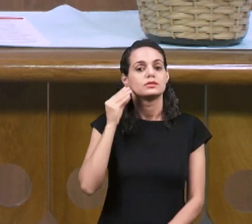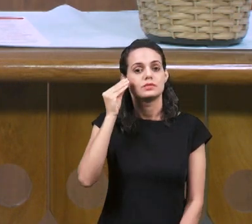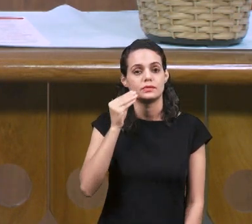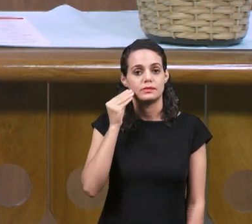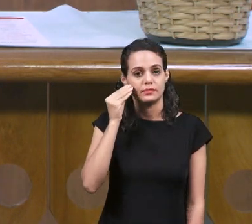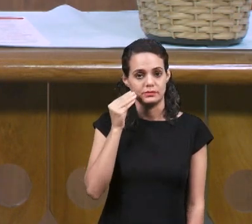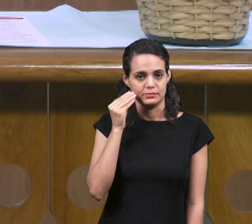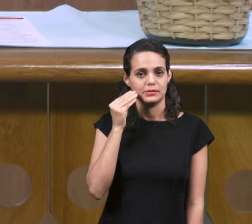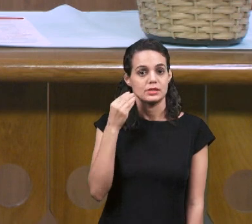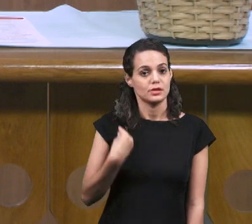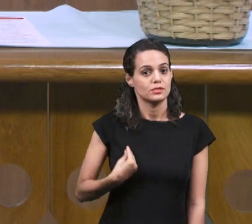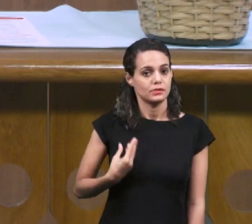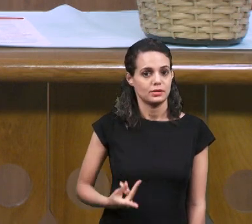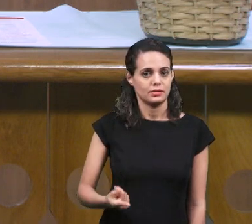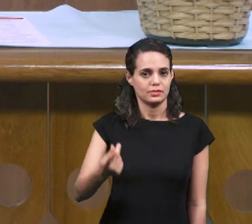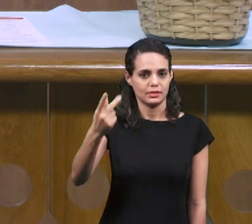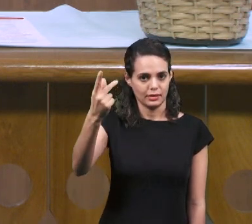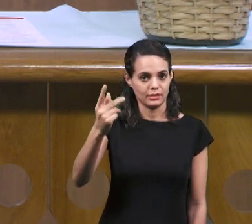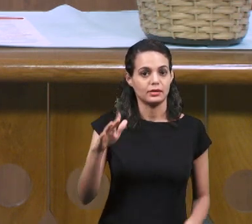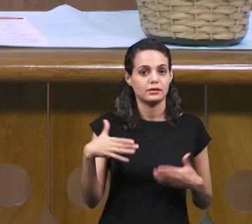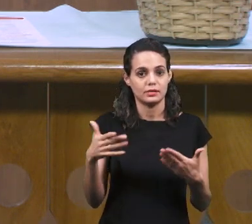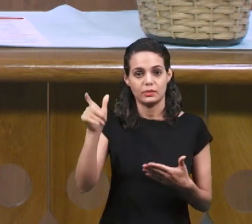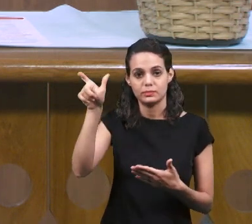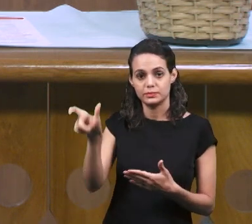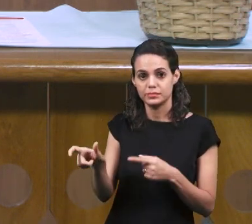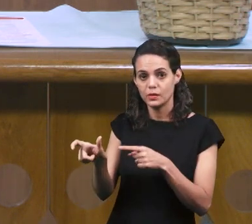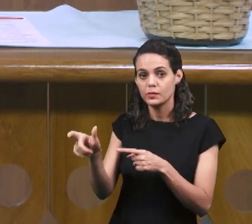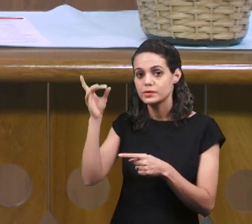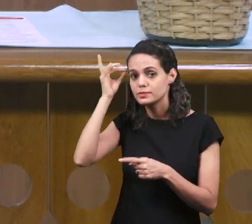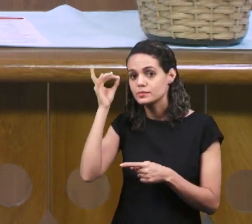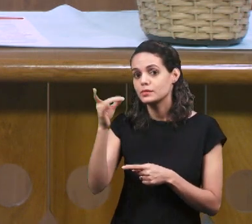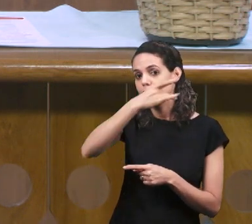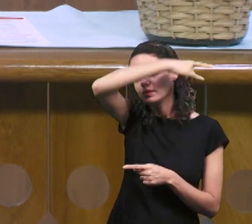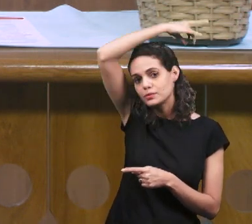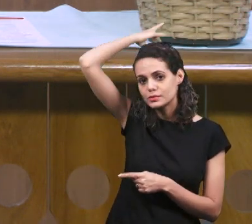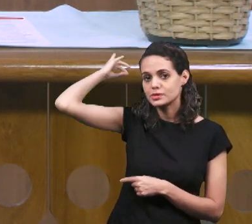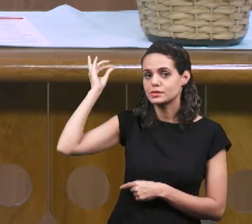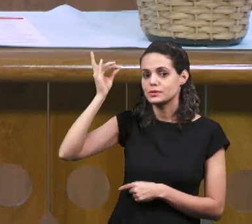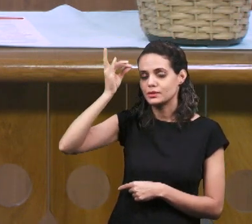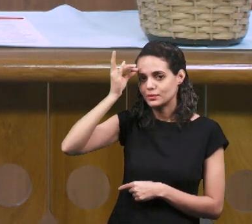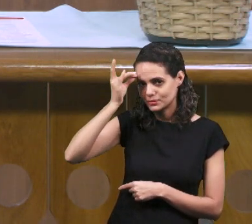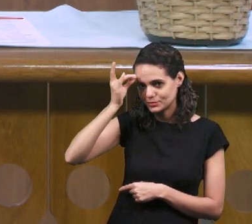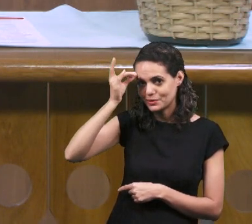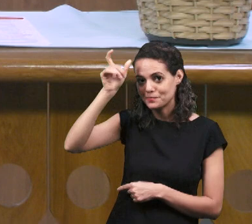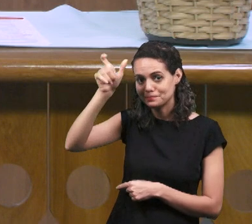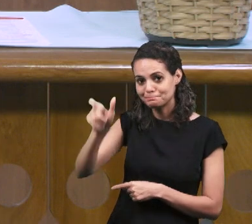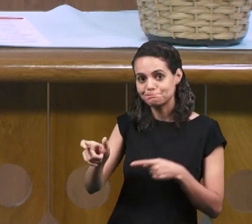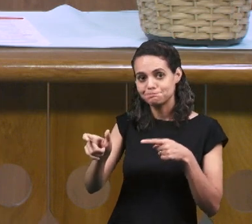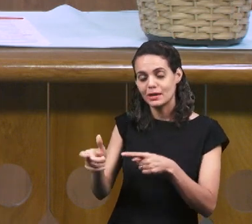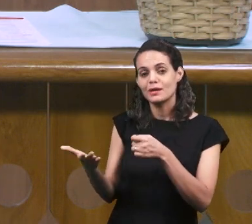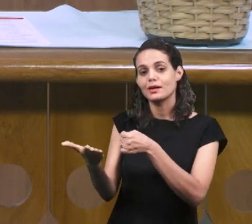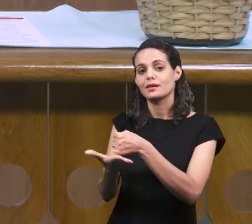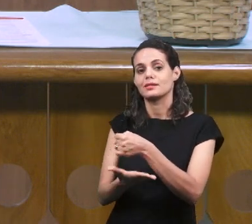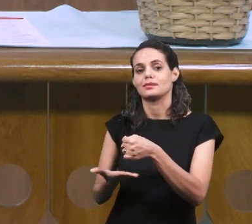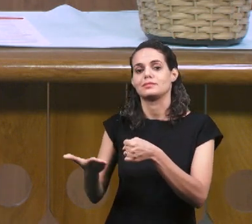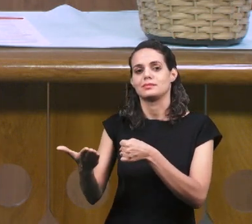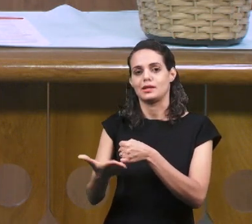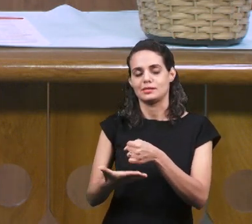vers l'Église. Donc le Saint-Esprit a commencé à être le fondement du